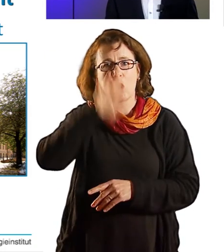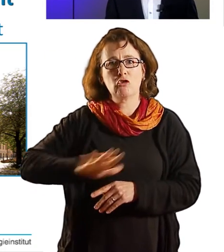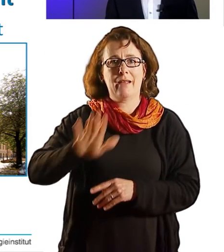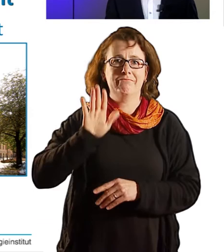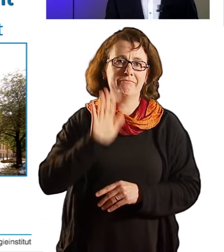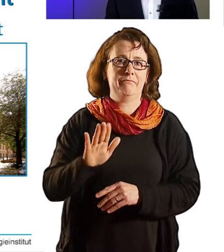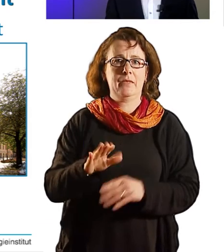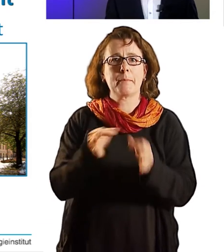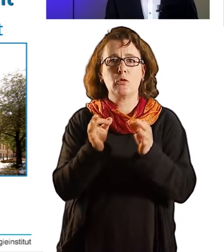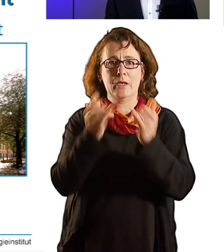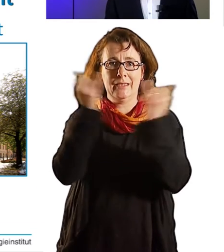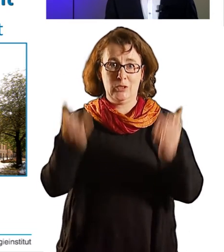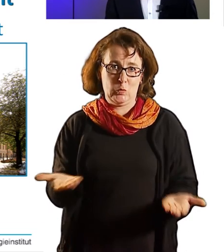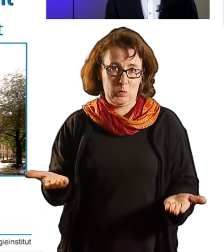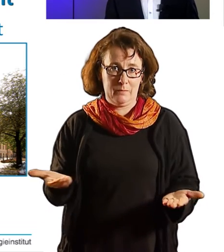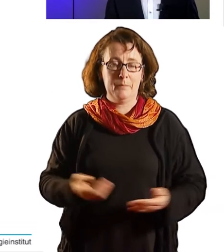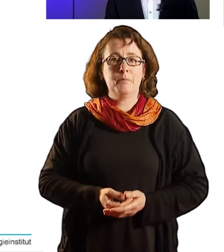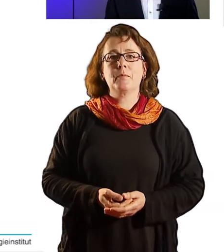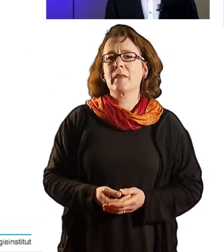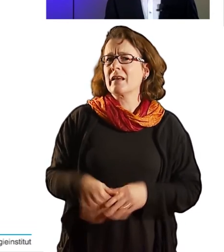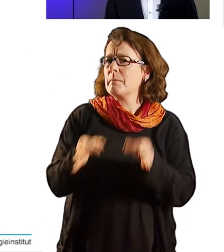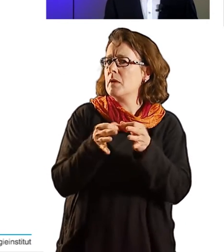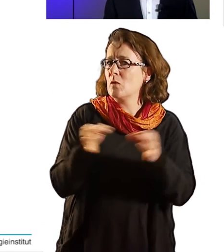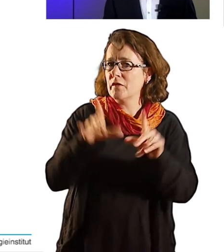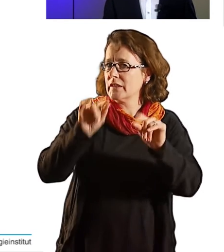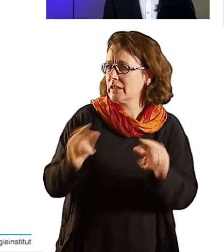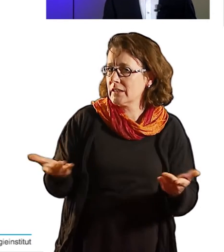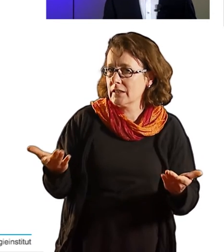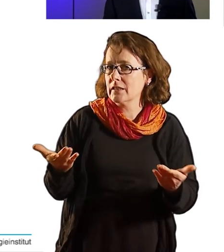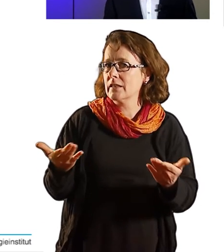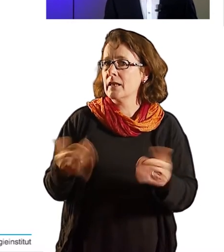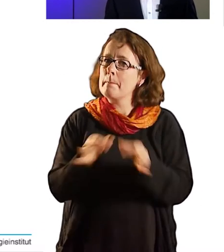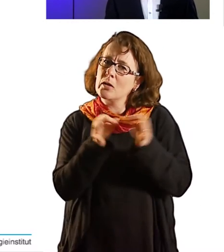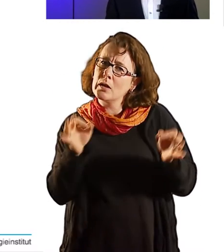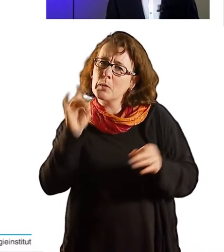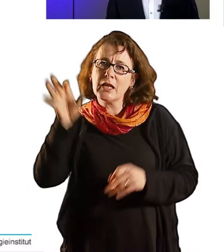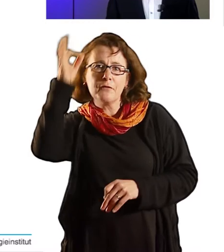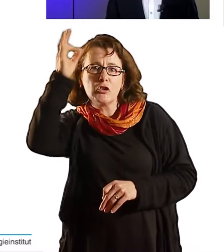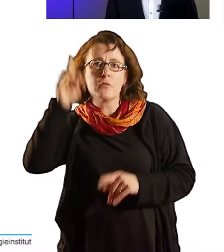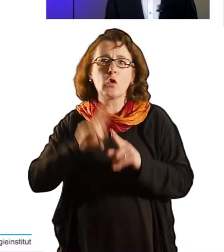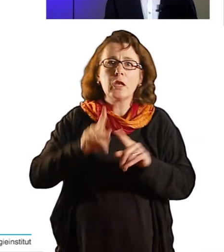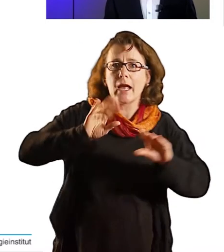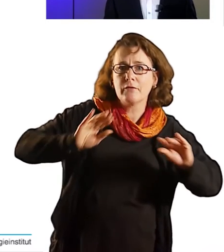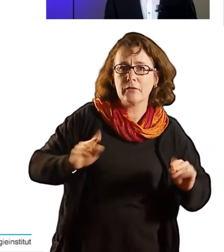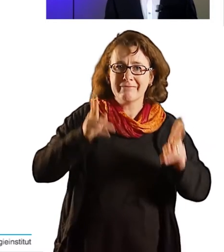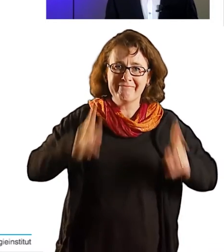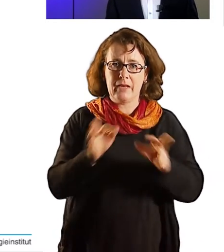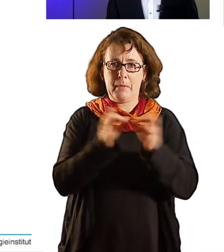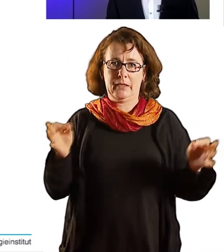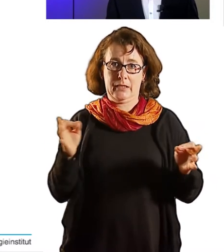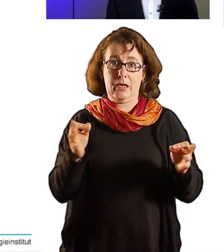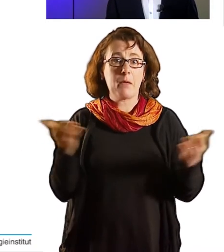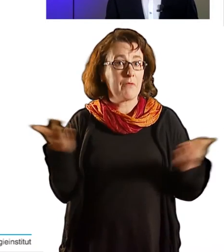der Bundesrepublik Deutschland, kurz vorstellen. Was ist Metrologie? Metrologie ist die Wissenschaft und Anwendung des richtigen